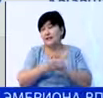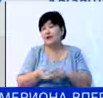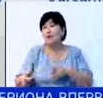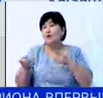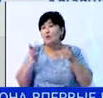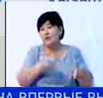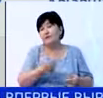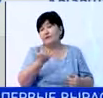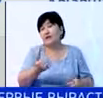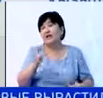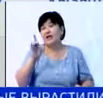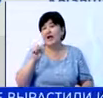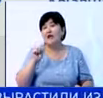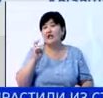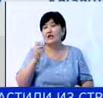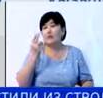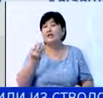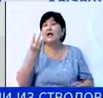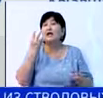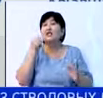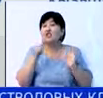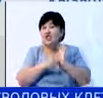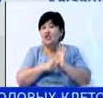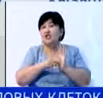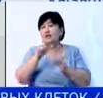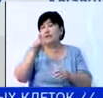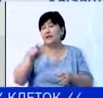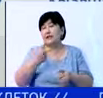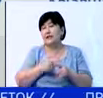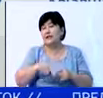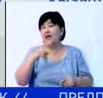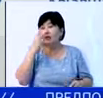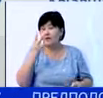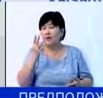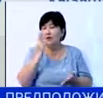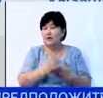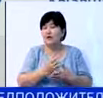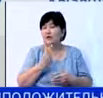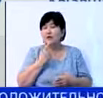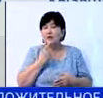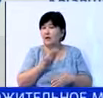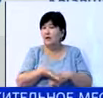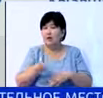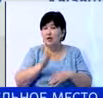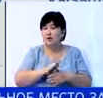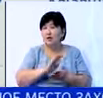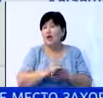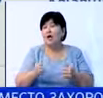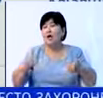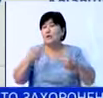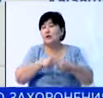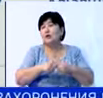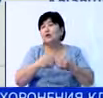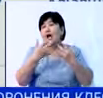переведены в реанимацию. Итого 6 пациентов, из них 2 находятся в крайне тяжелом состоянии и подключены к